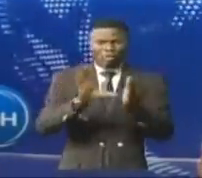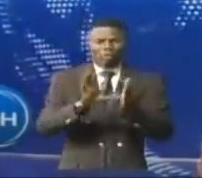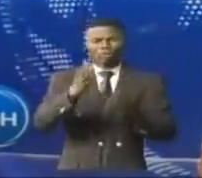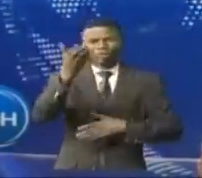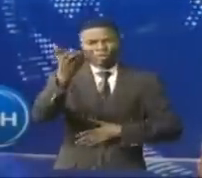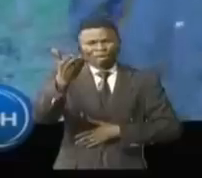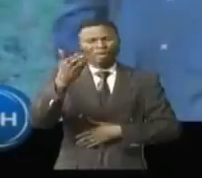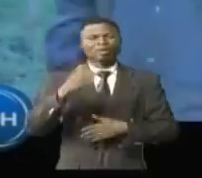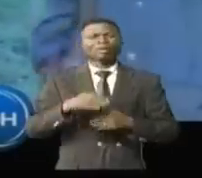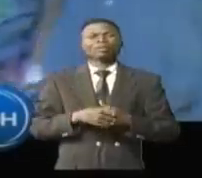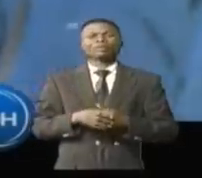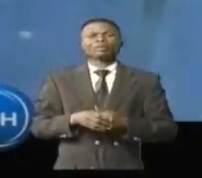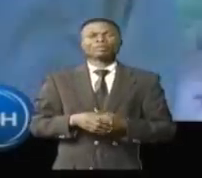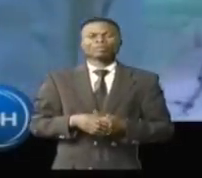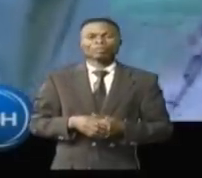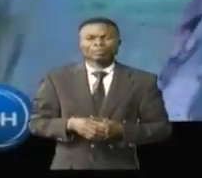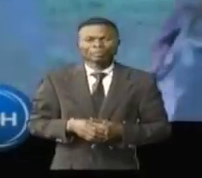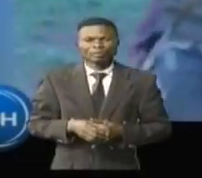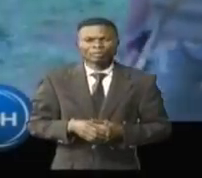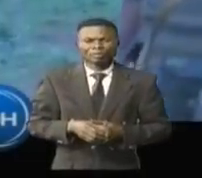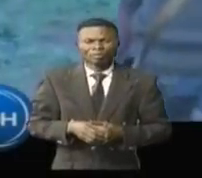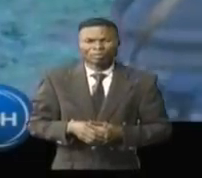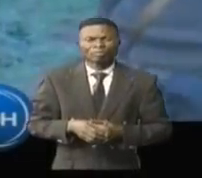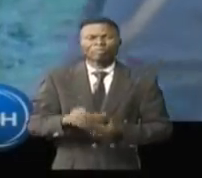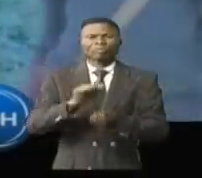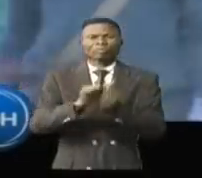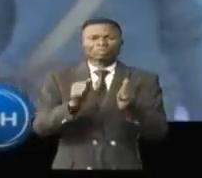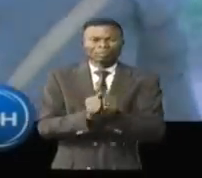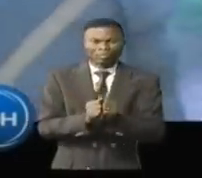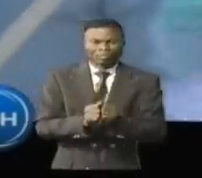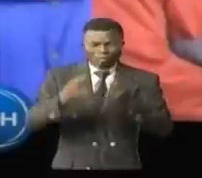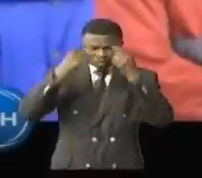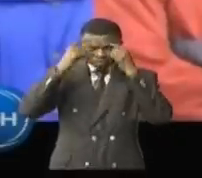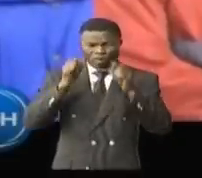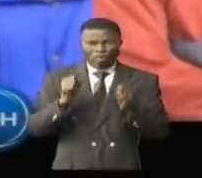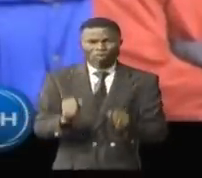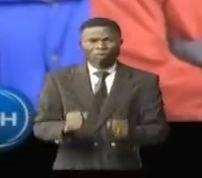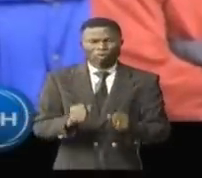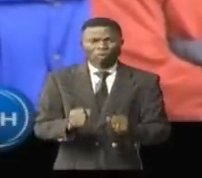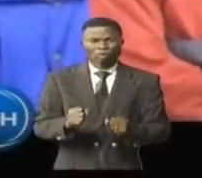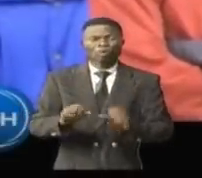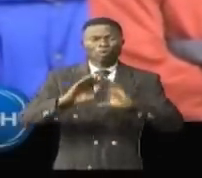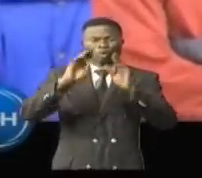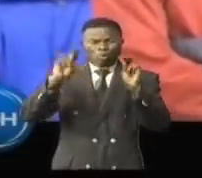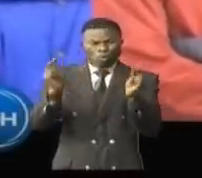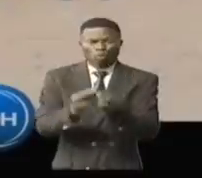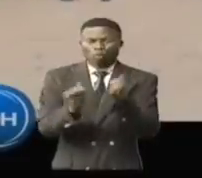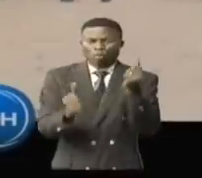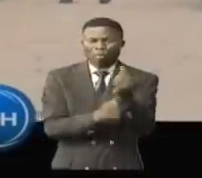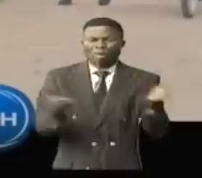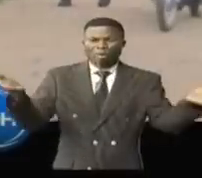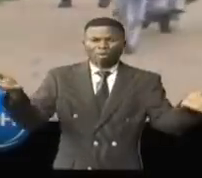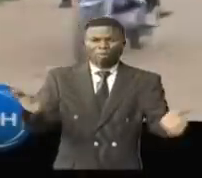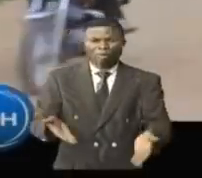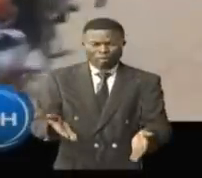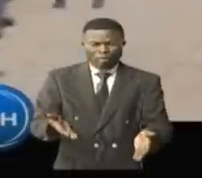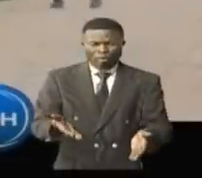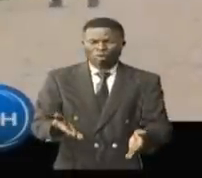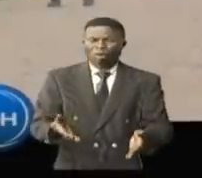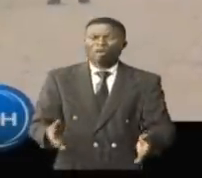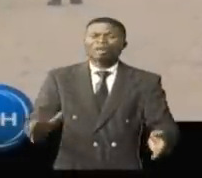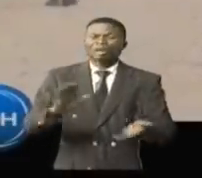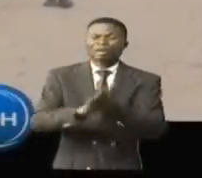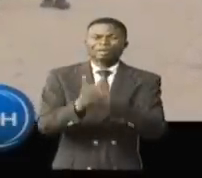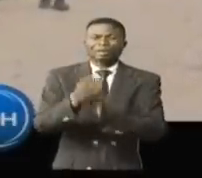Junior Seliman. L'éducation de l'Ituri entre dans sa phase décisive. Toutes les couches de la population mettent leurs efforts